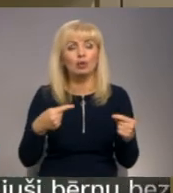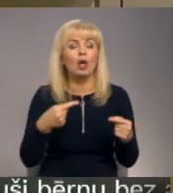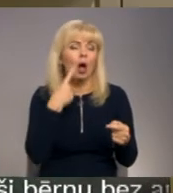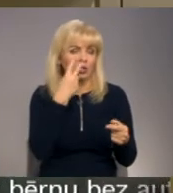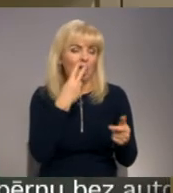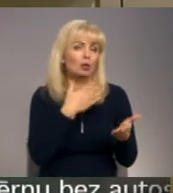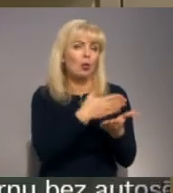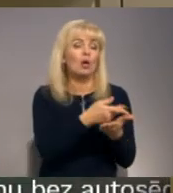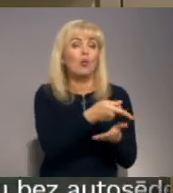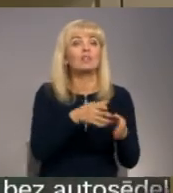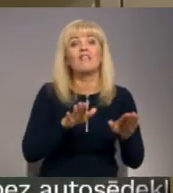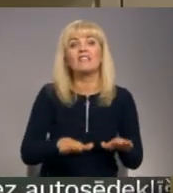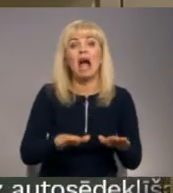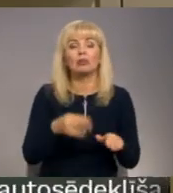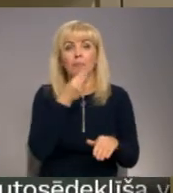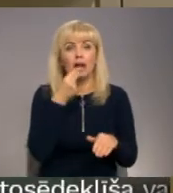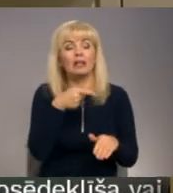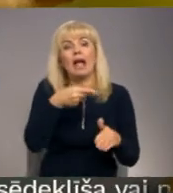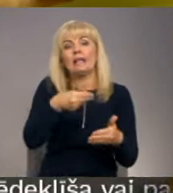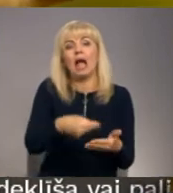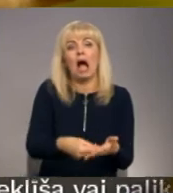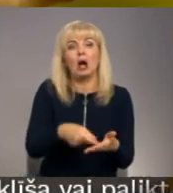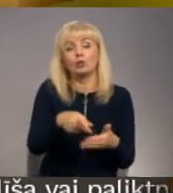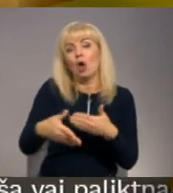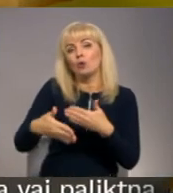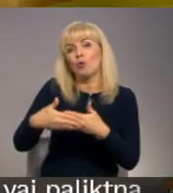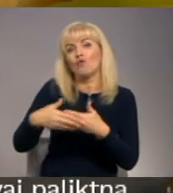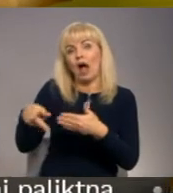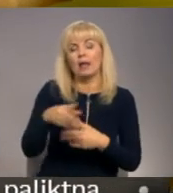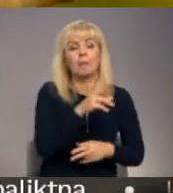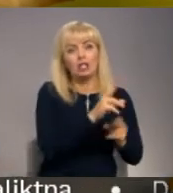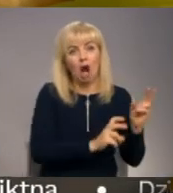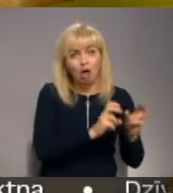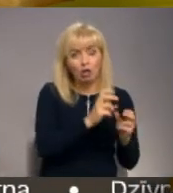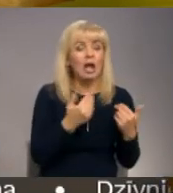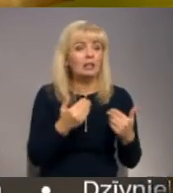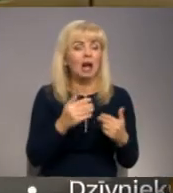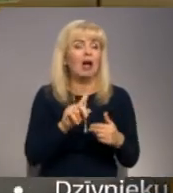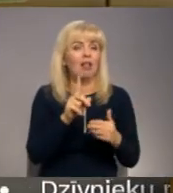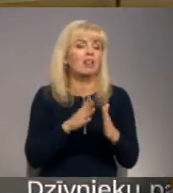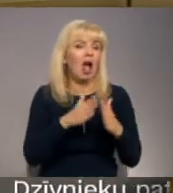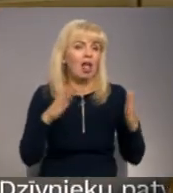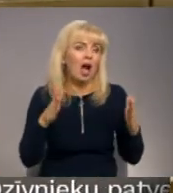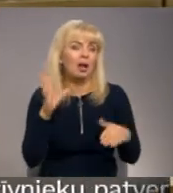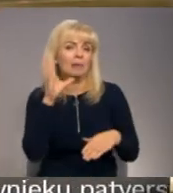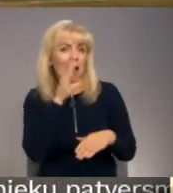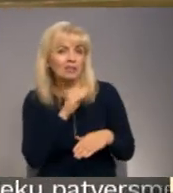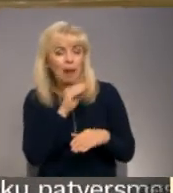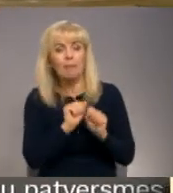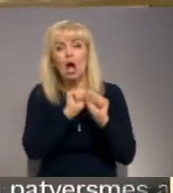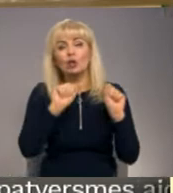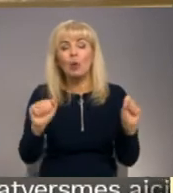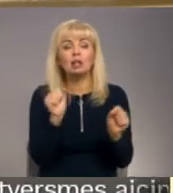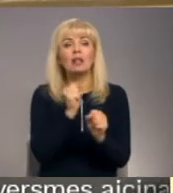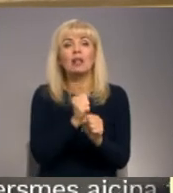uz vietējo produkciju, maksimāli iegādājoties to no tuvējiem ražotājiem. Šobrīd viens no lielākajiem izaicinājumiem ir nodrošināt